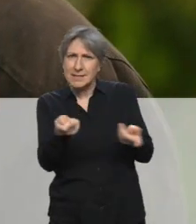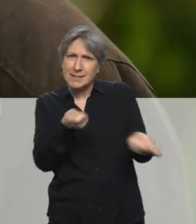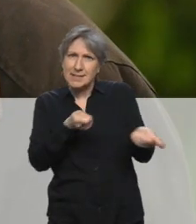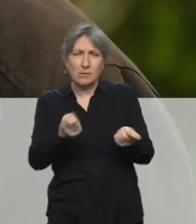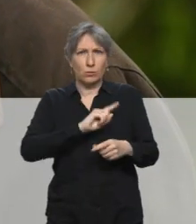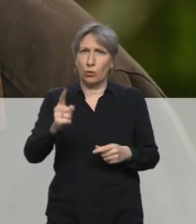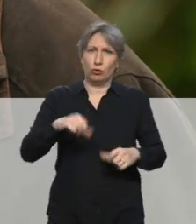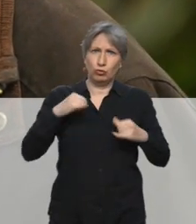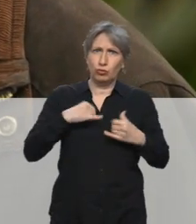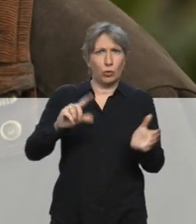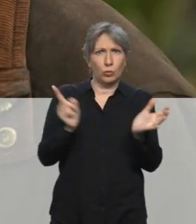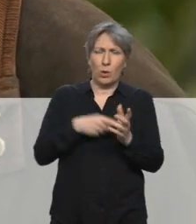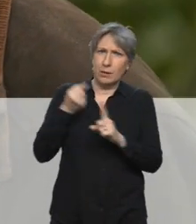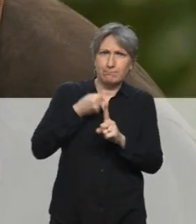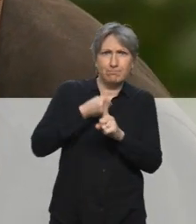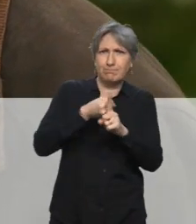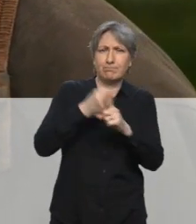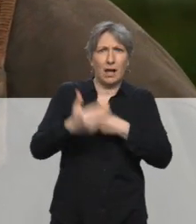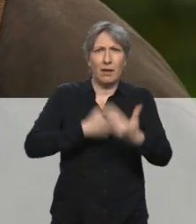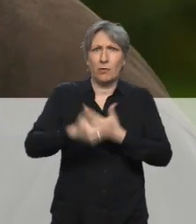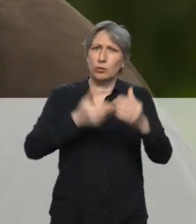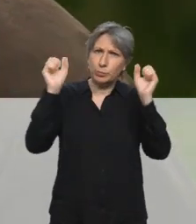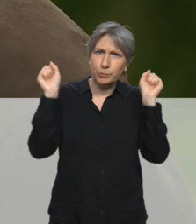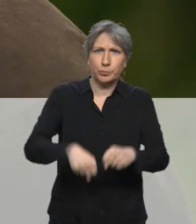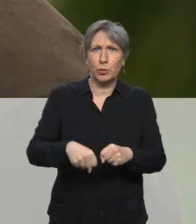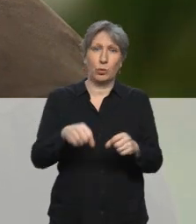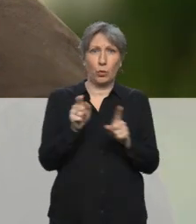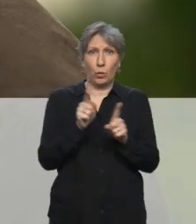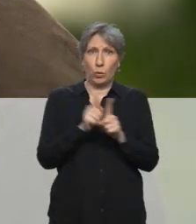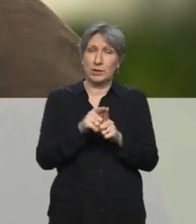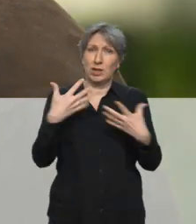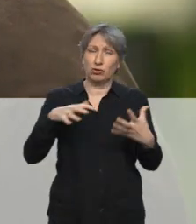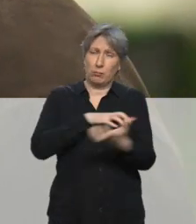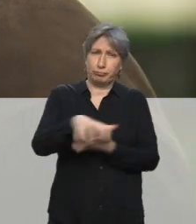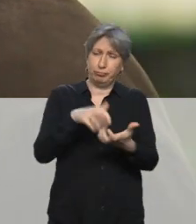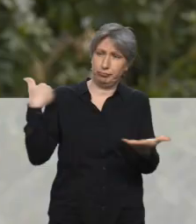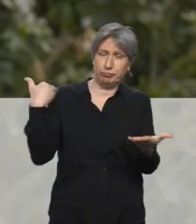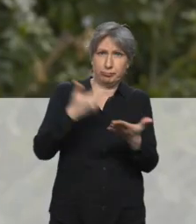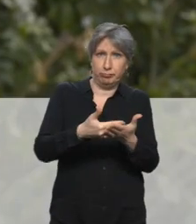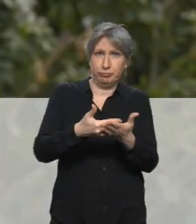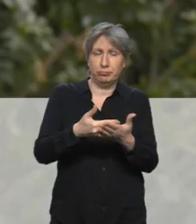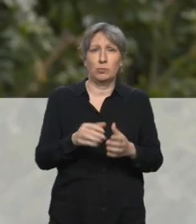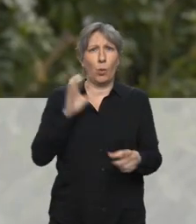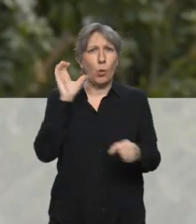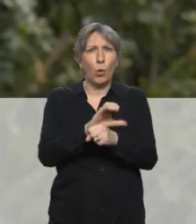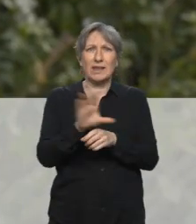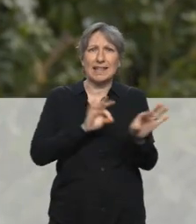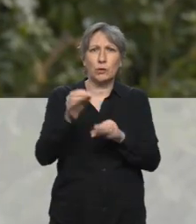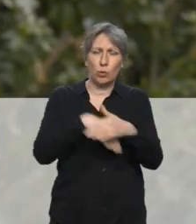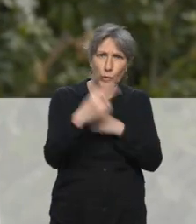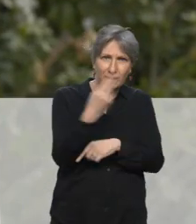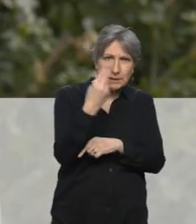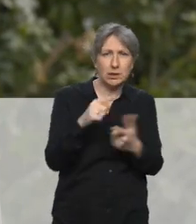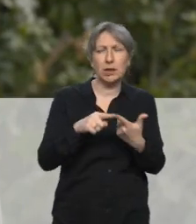luttes que les jeunes pourront obtenir de réelles avancées. Et d'ailleurs, ils ont su se révolter ces dernières années contre la sélection à